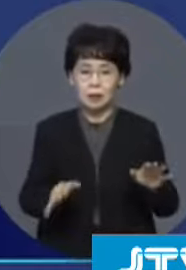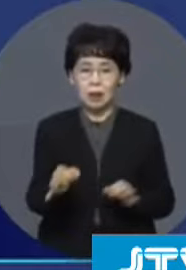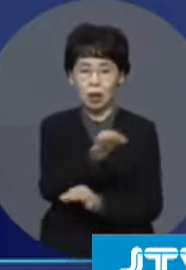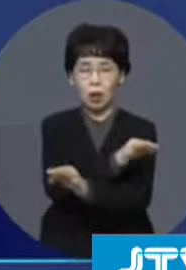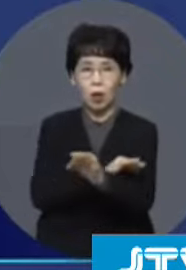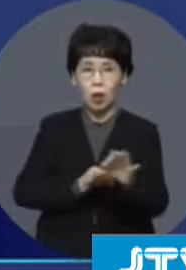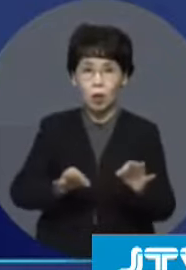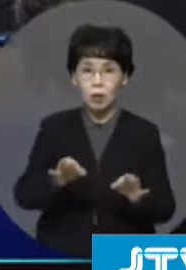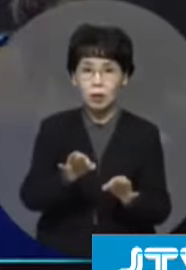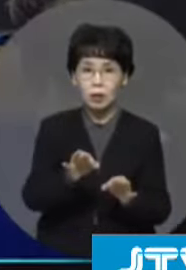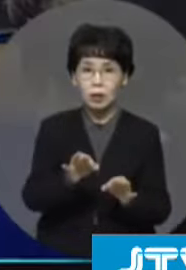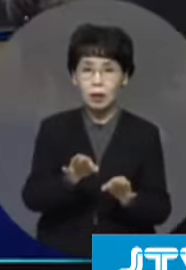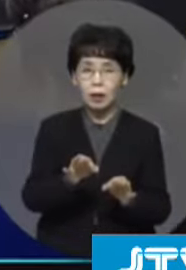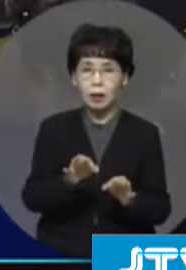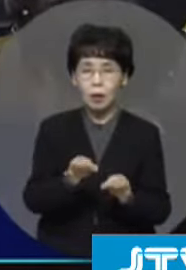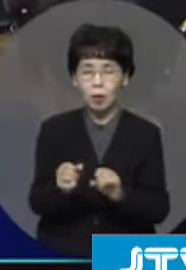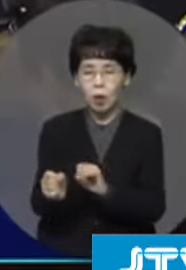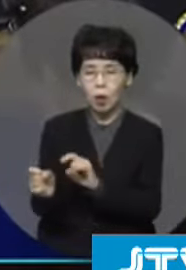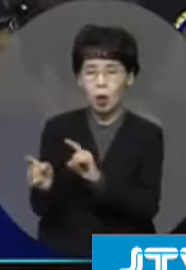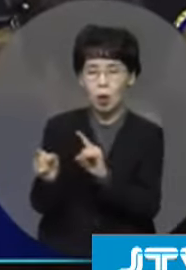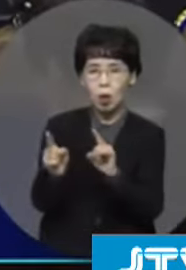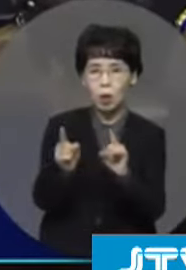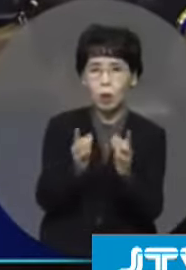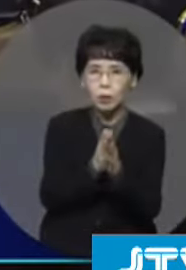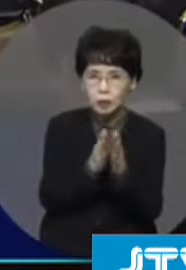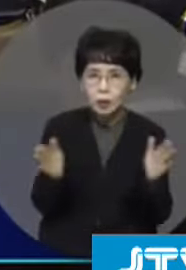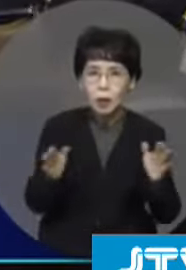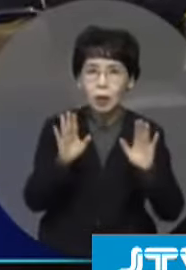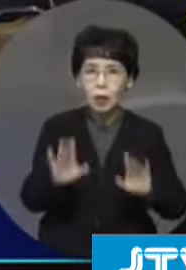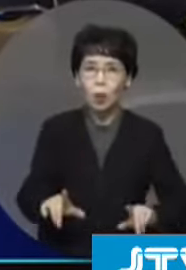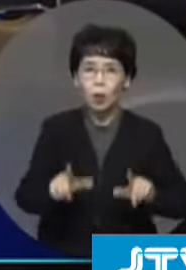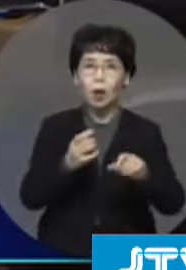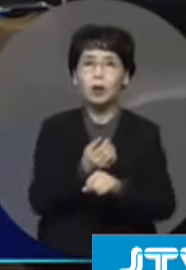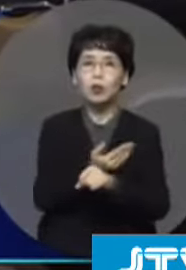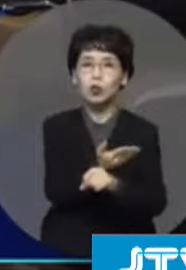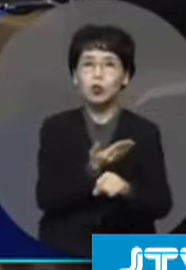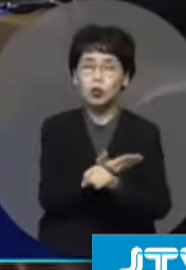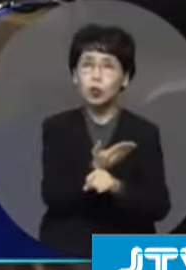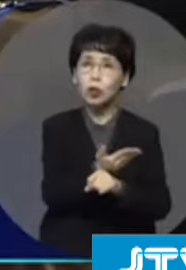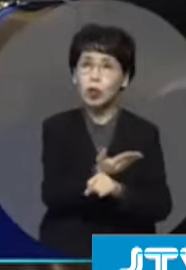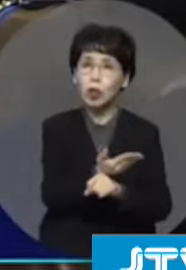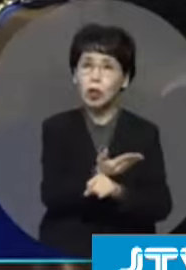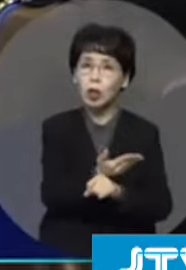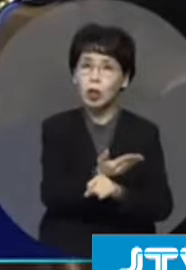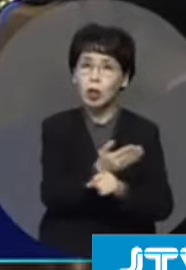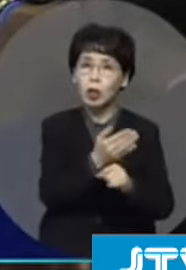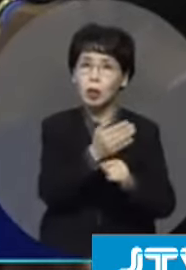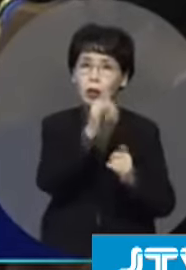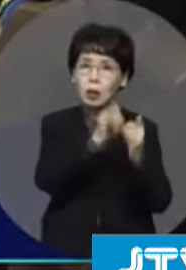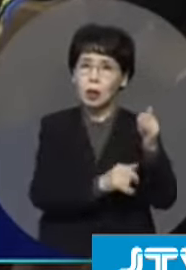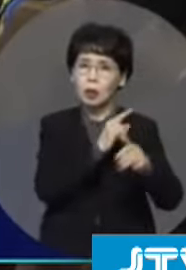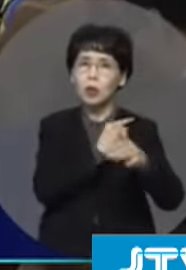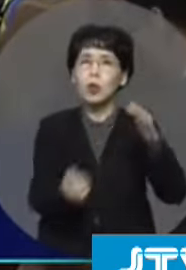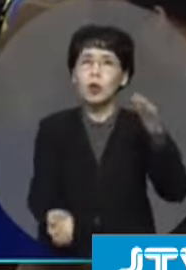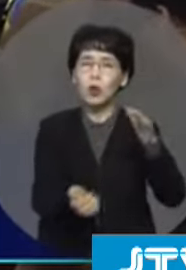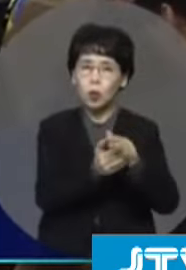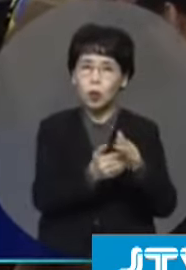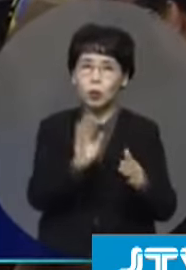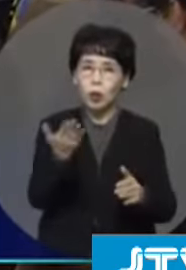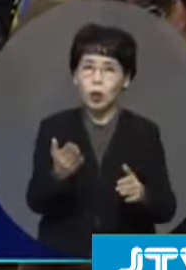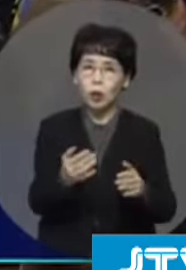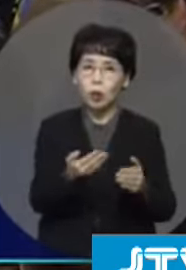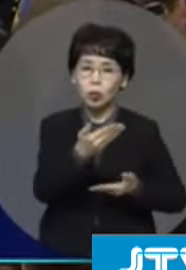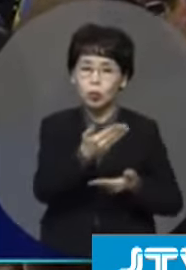경제가 기지개를 켜고 있습니다. 올해 수출이 사상 최고치를 경신하고